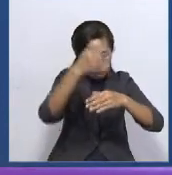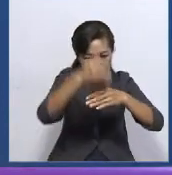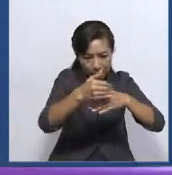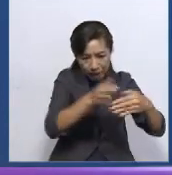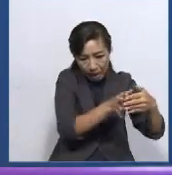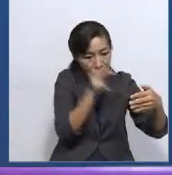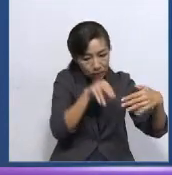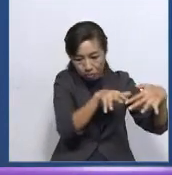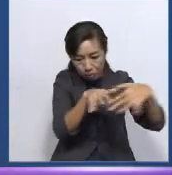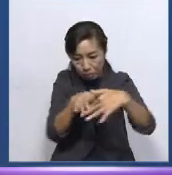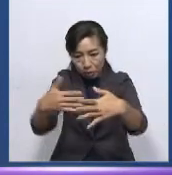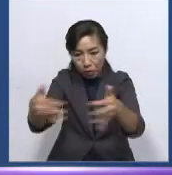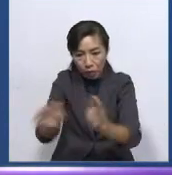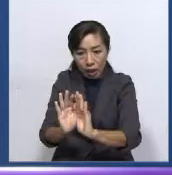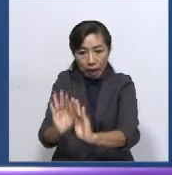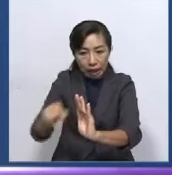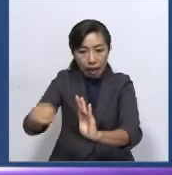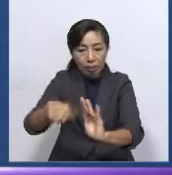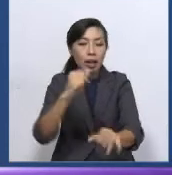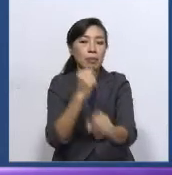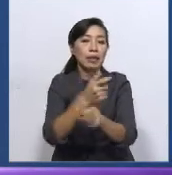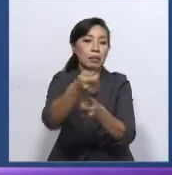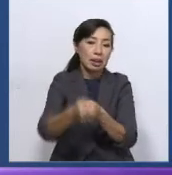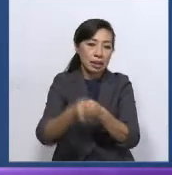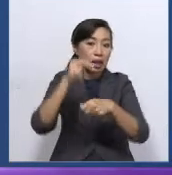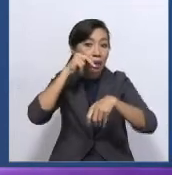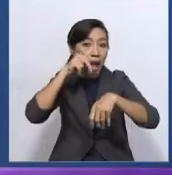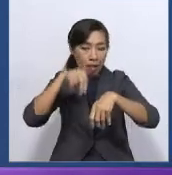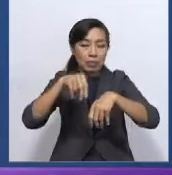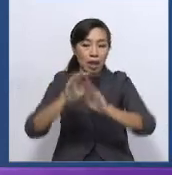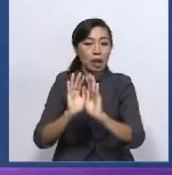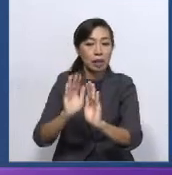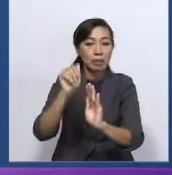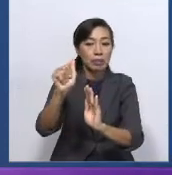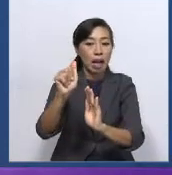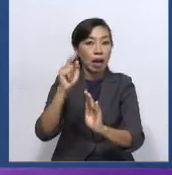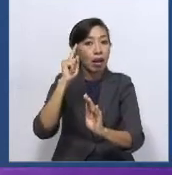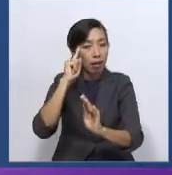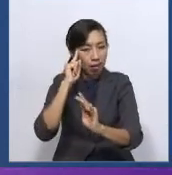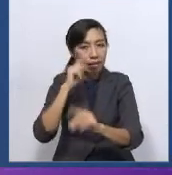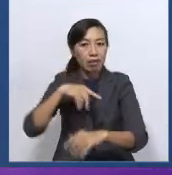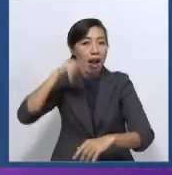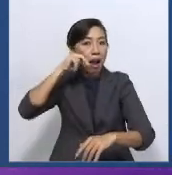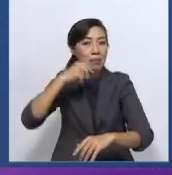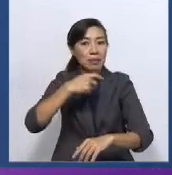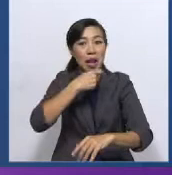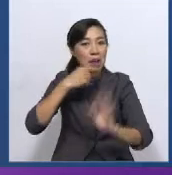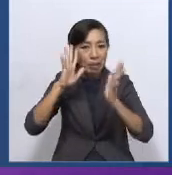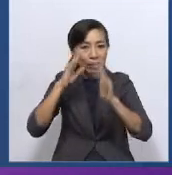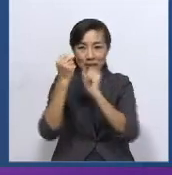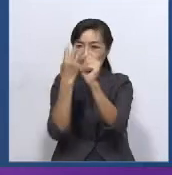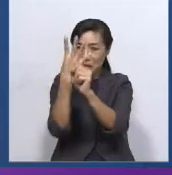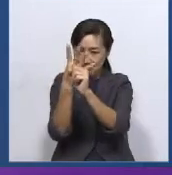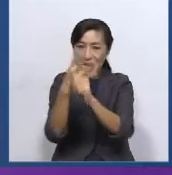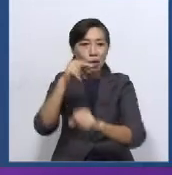ให้สามารถที่จะเก็บน้ำในพื้นที่ได้มากพอที่จะข้ามแล้งได้4ปีอันนี้คือสิ่งที่เราประ